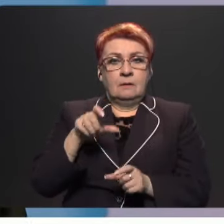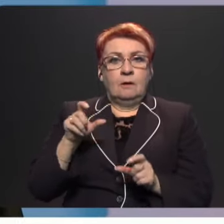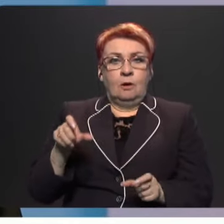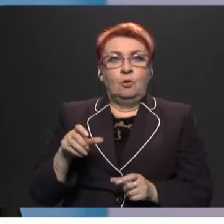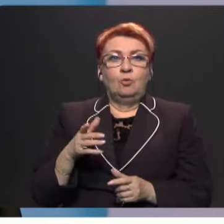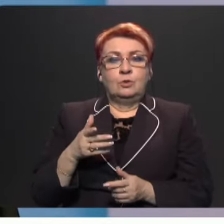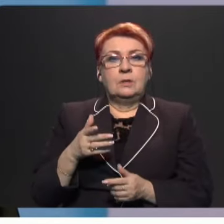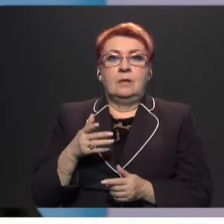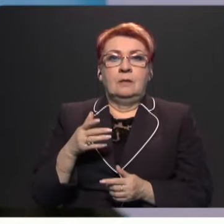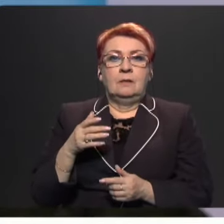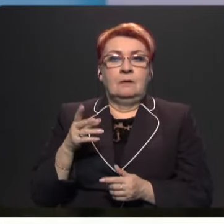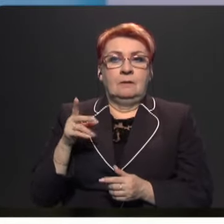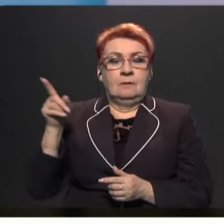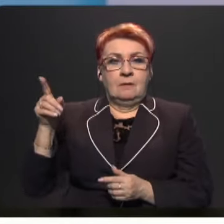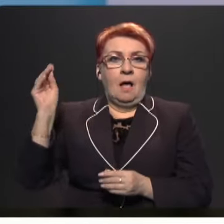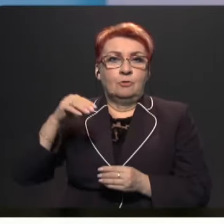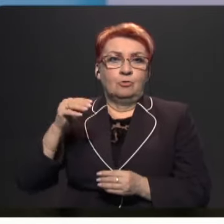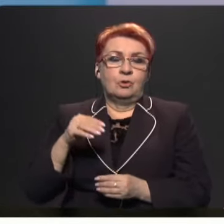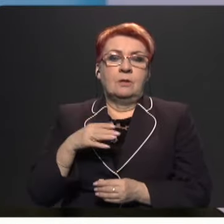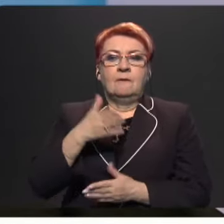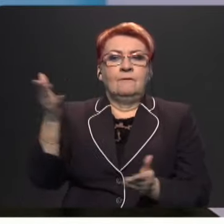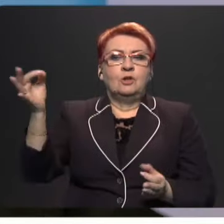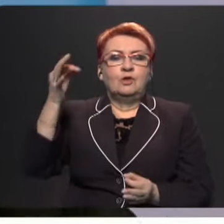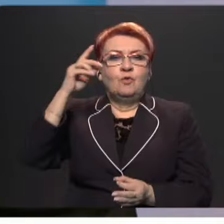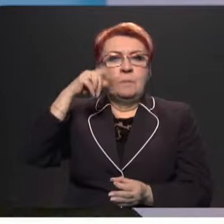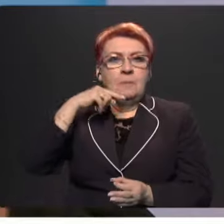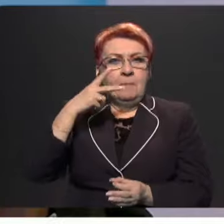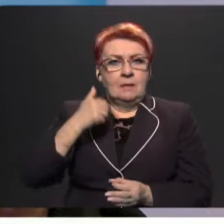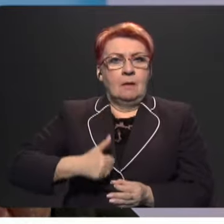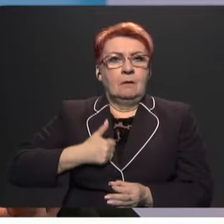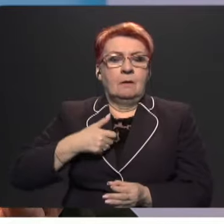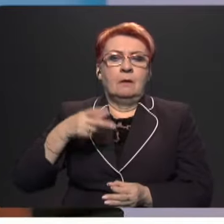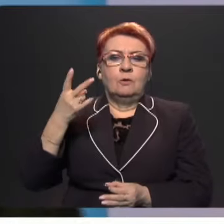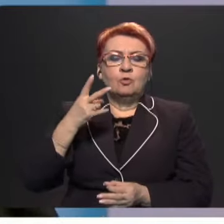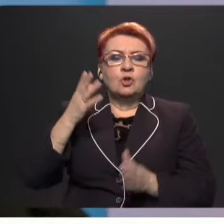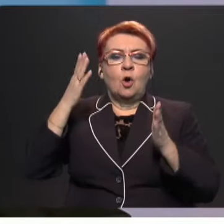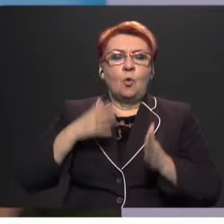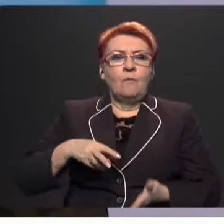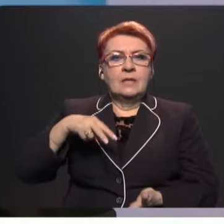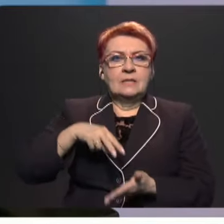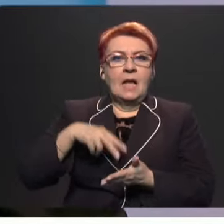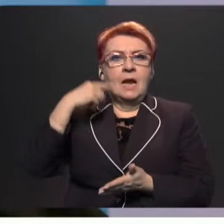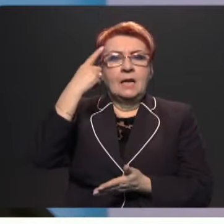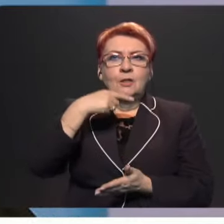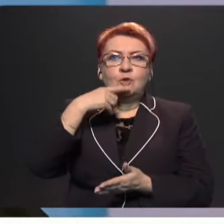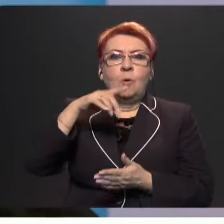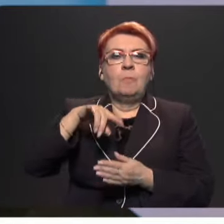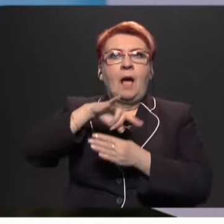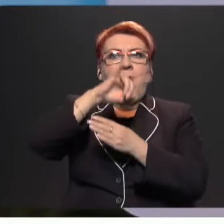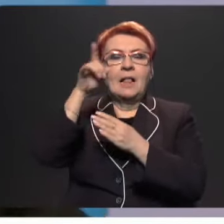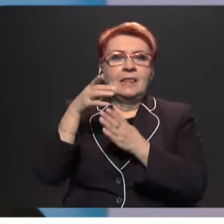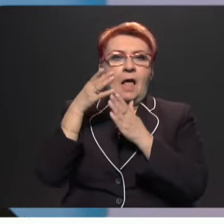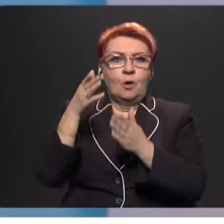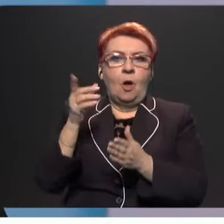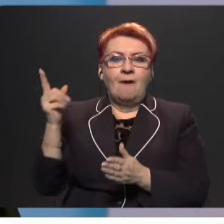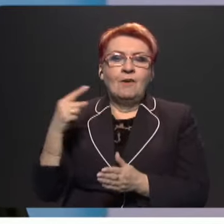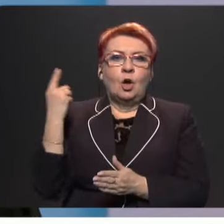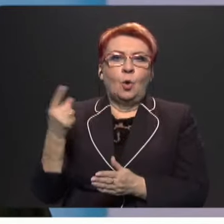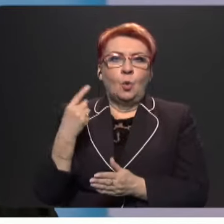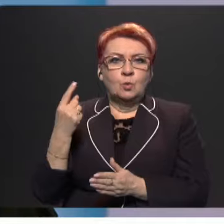осуждению, ну и сама такая стоишь, вы ничего не понимаете, надо стоять ровно, с лицом к алтарю, а вы тут крутитесь, как